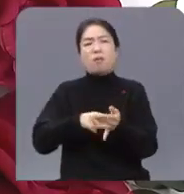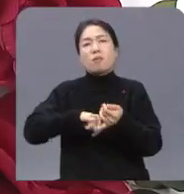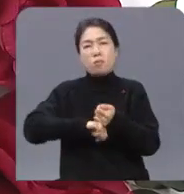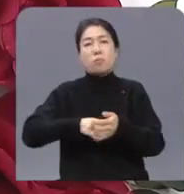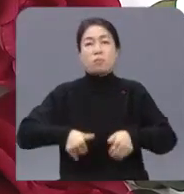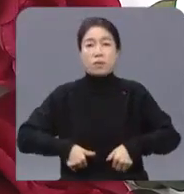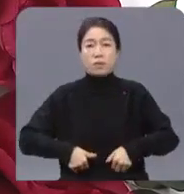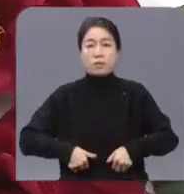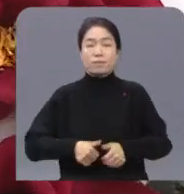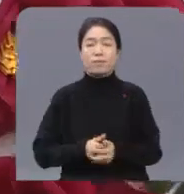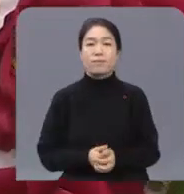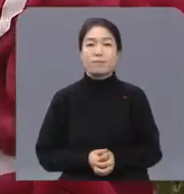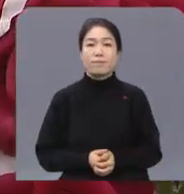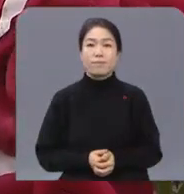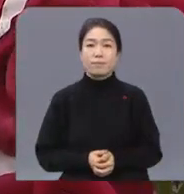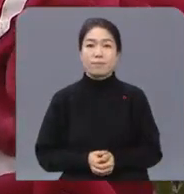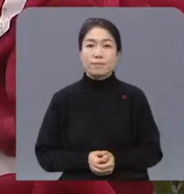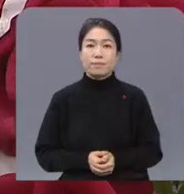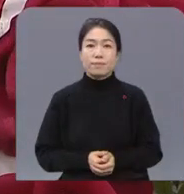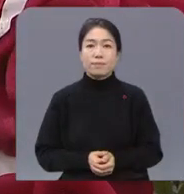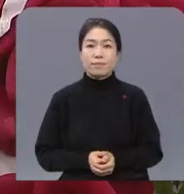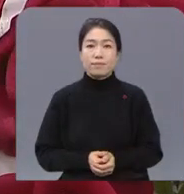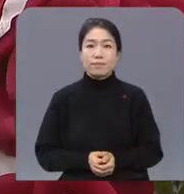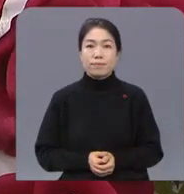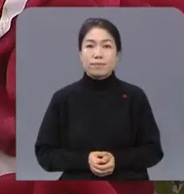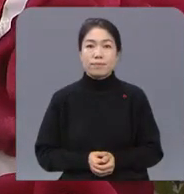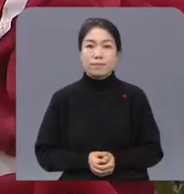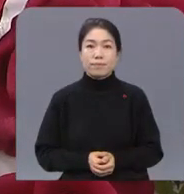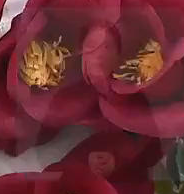시점입니다 KBS 뉴스 이송각입니다